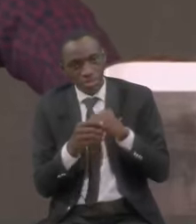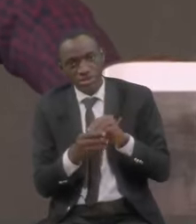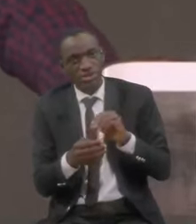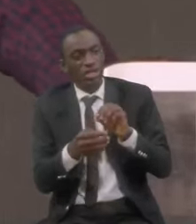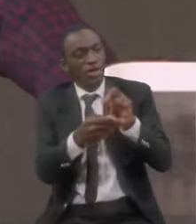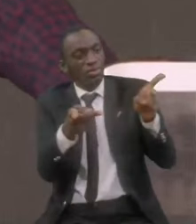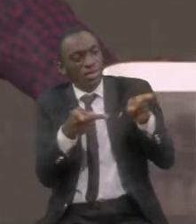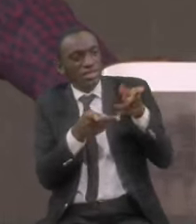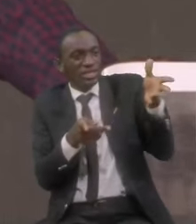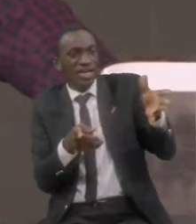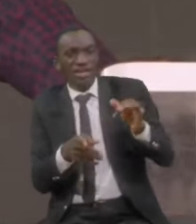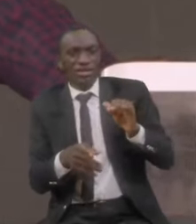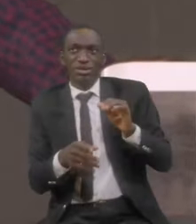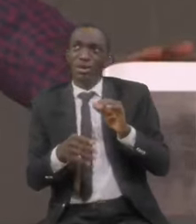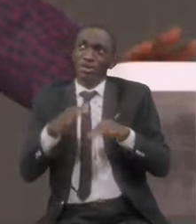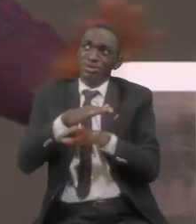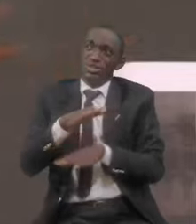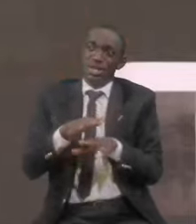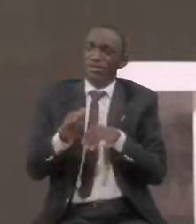rester